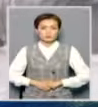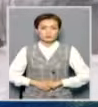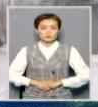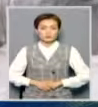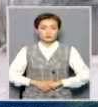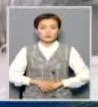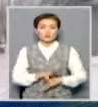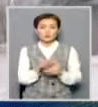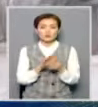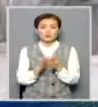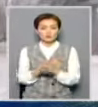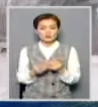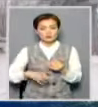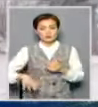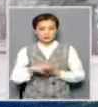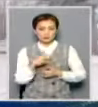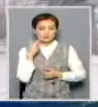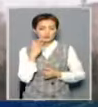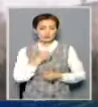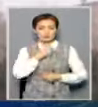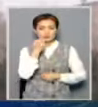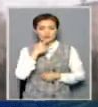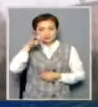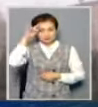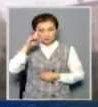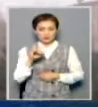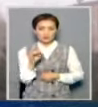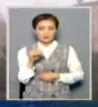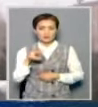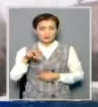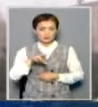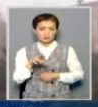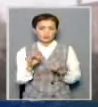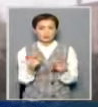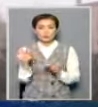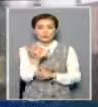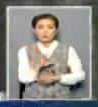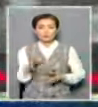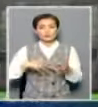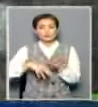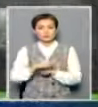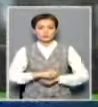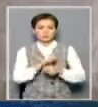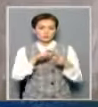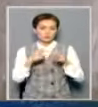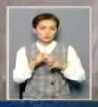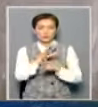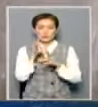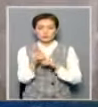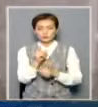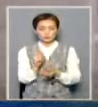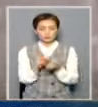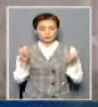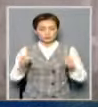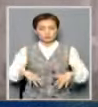В связи с текущей ситуацией в стране заслуженный деятель Республики Казахстан Илья Жаканов сказал о том, что все назревшие проблемные вопросы должны